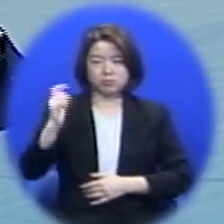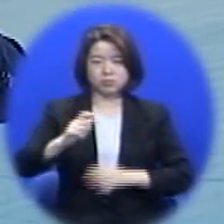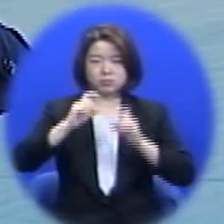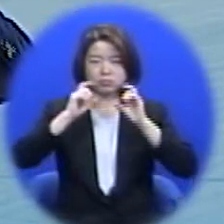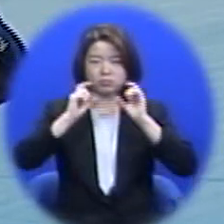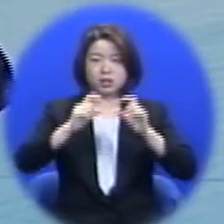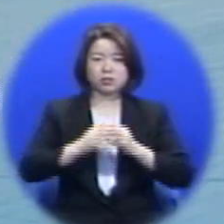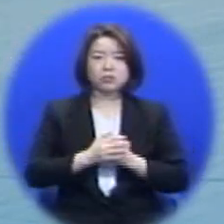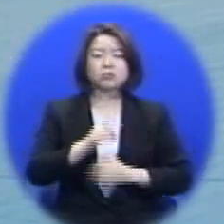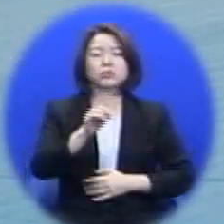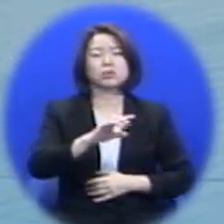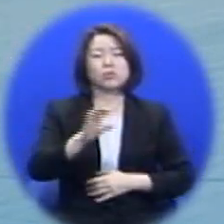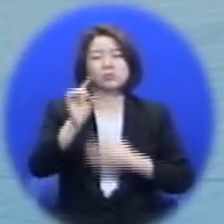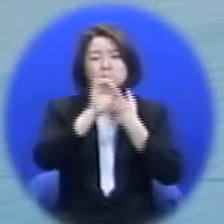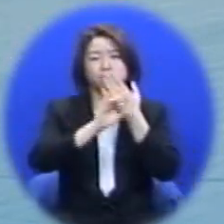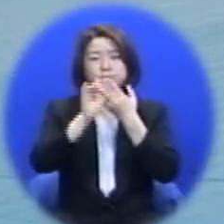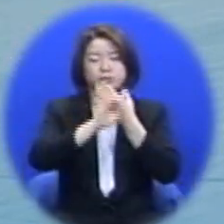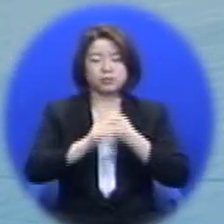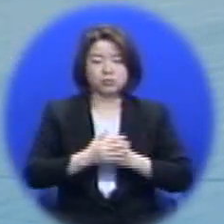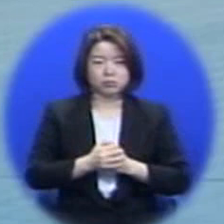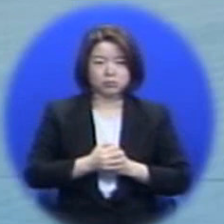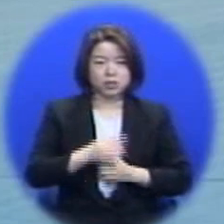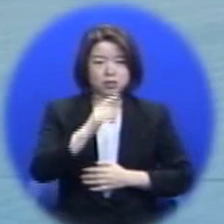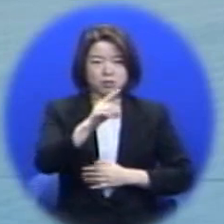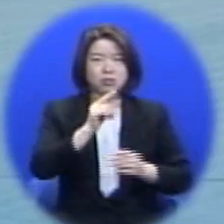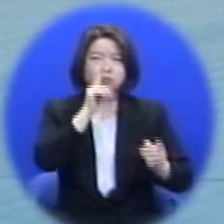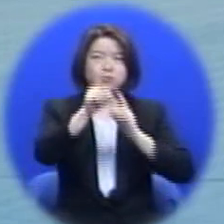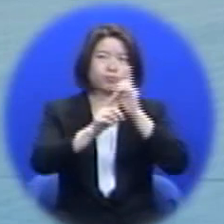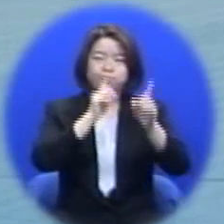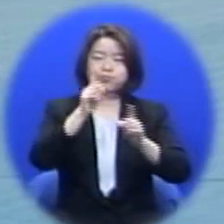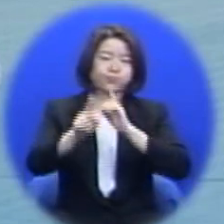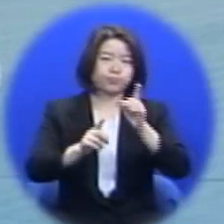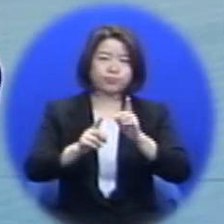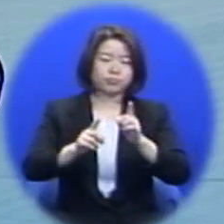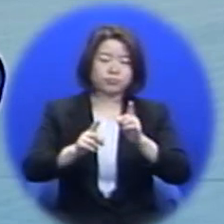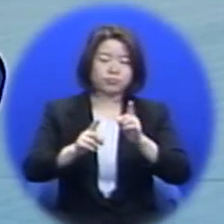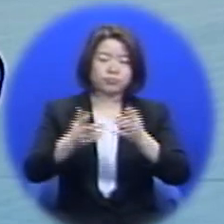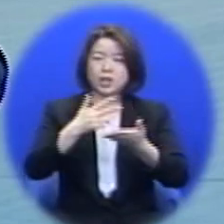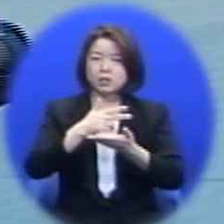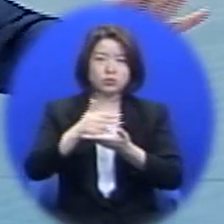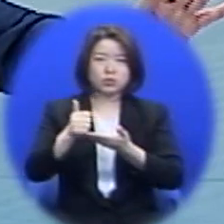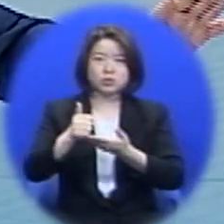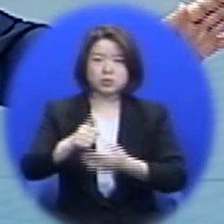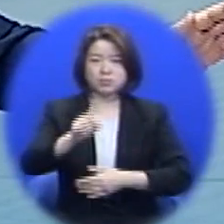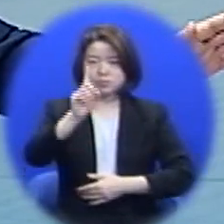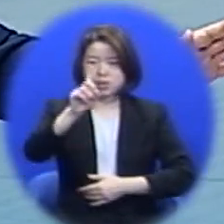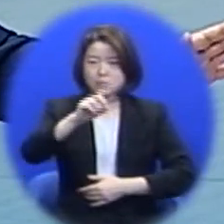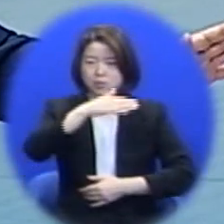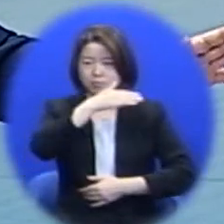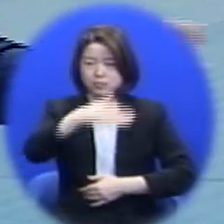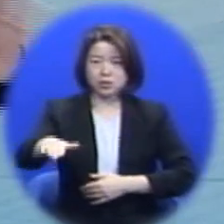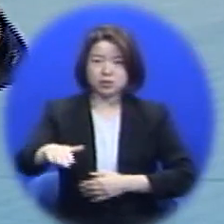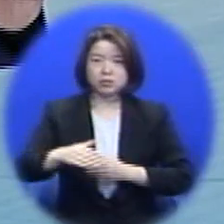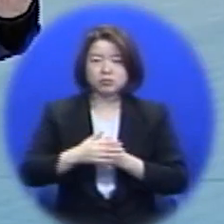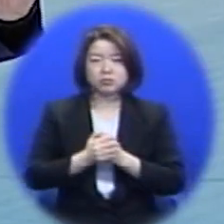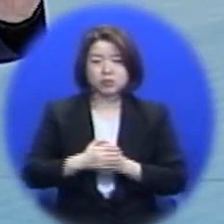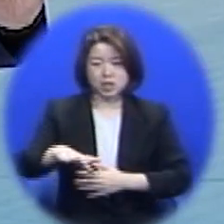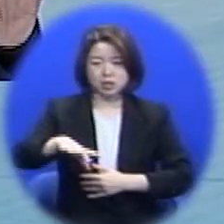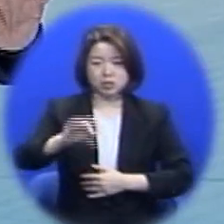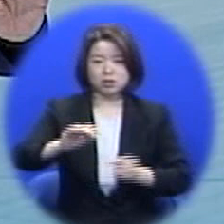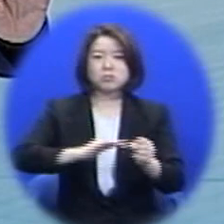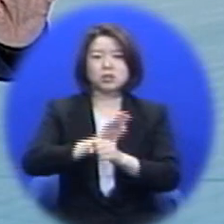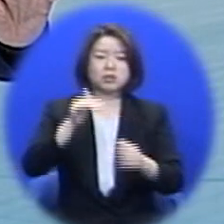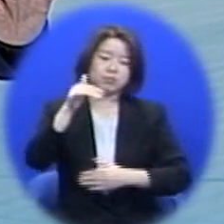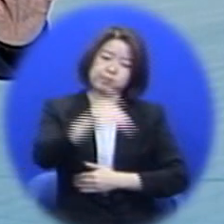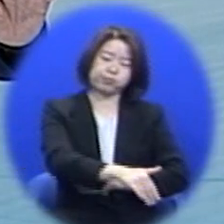그런 핑계야, 그런 항변 우리 주님은 한마디로 잘라 말씀하셨어요. 처음 사랑